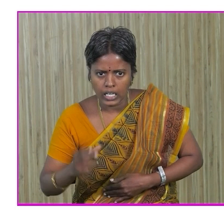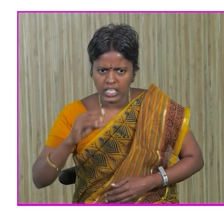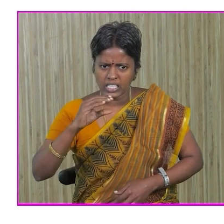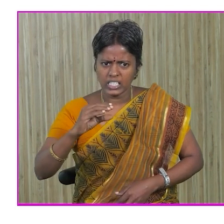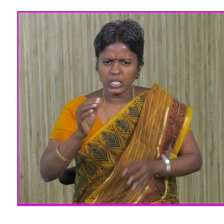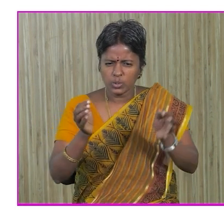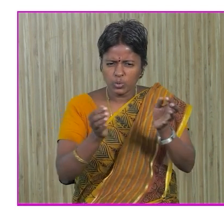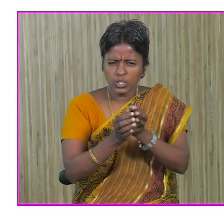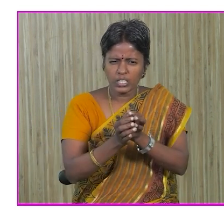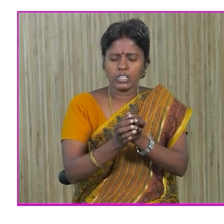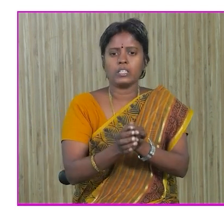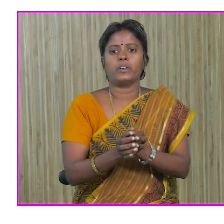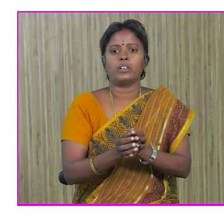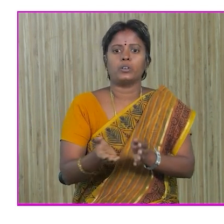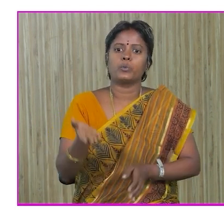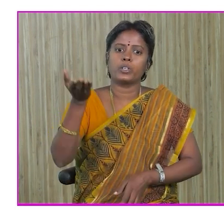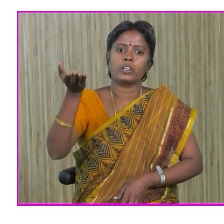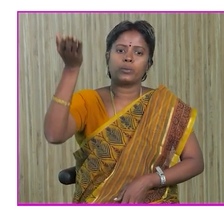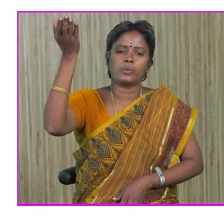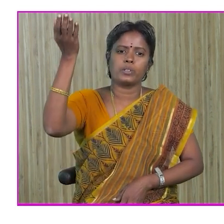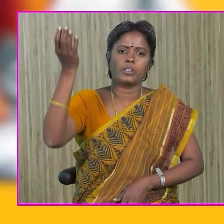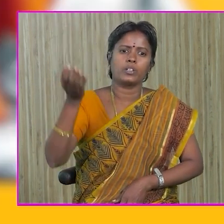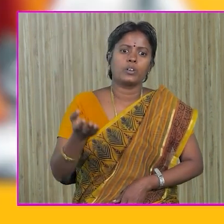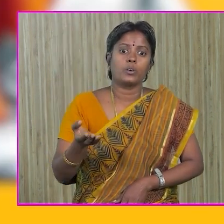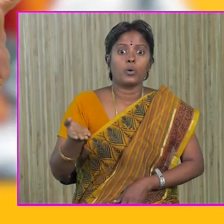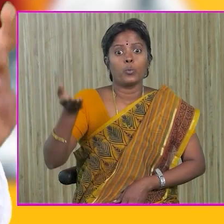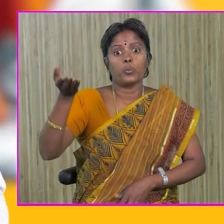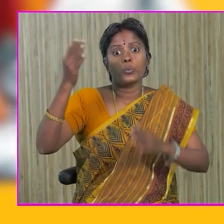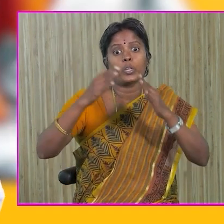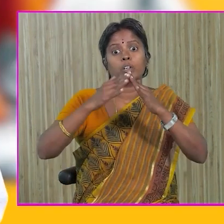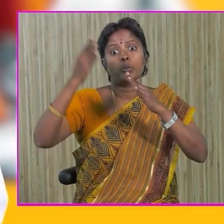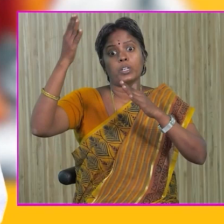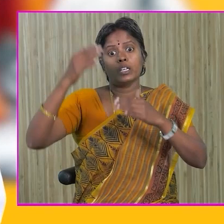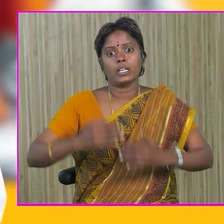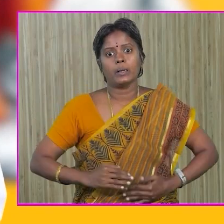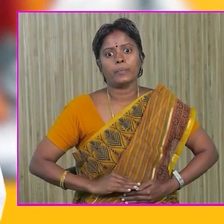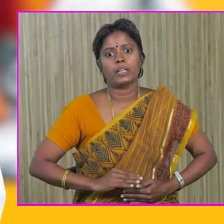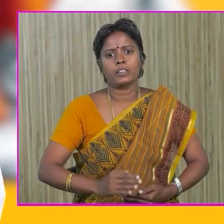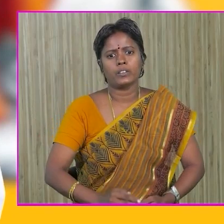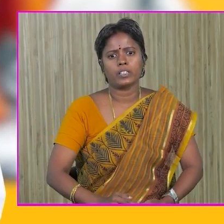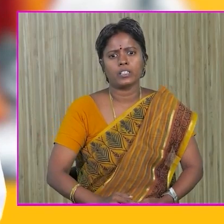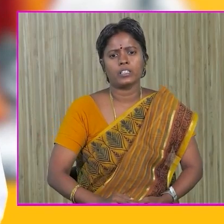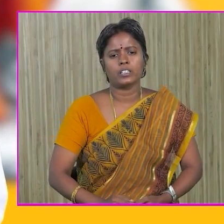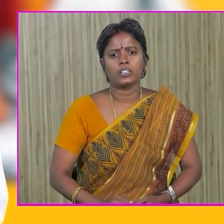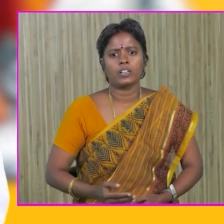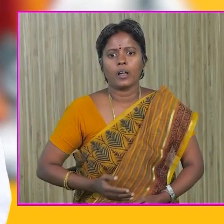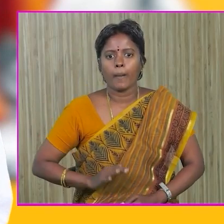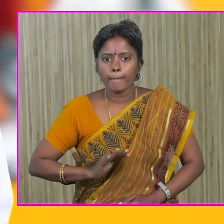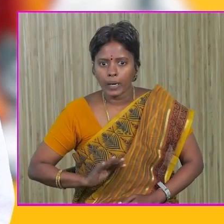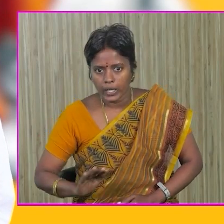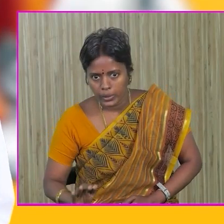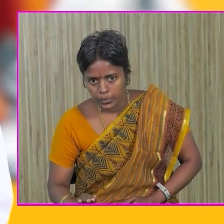வேண்டும் உயர்வு. உயர் குடியில் பிறந்தவர்களுக்கு நிறைய செல்வம் உண்டான போதும் பணிவுடைமை